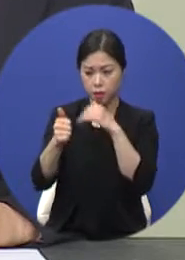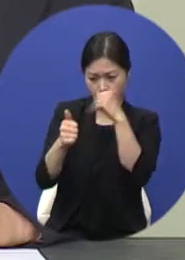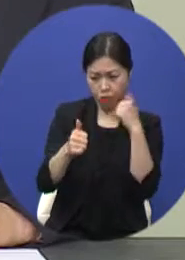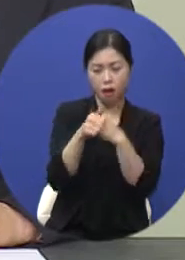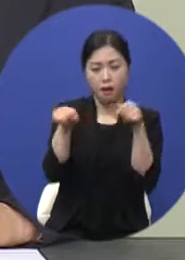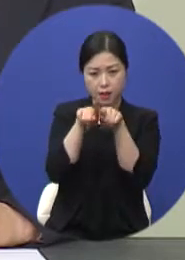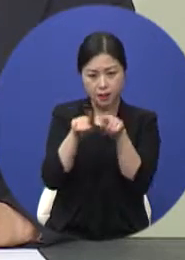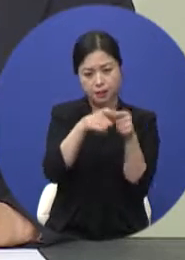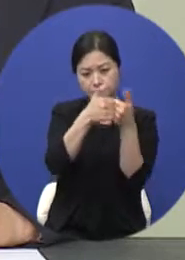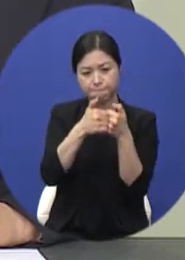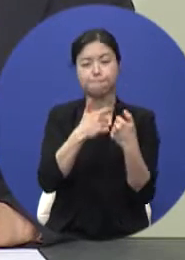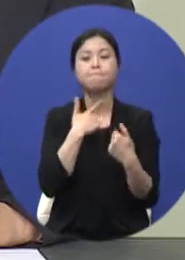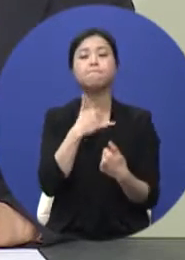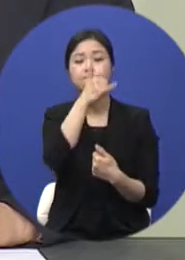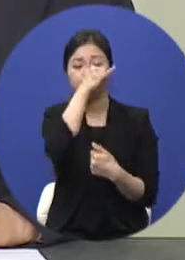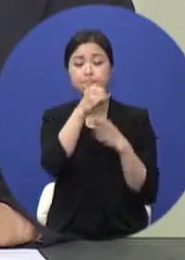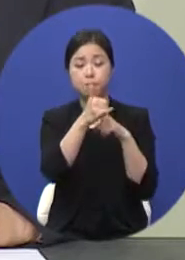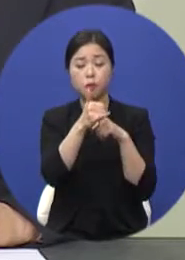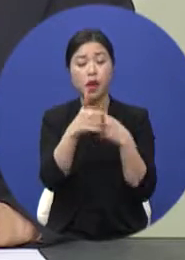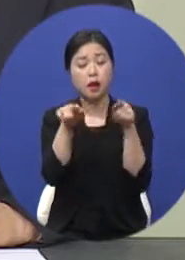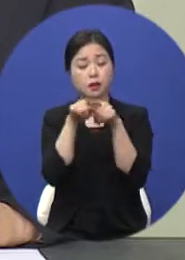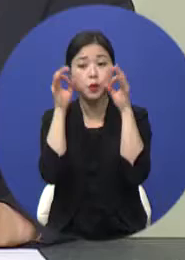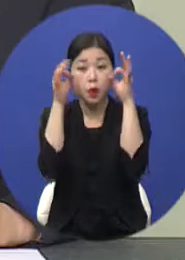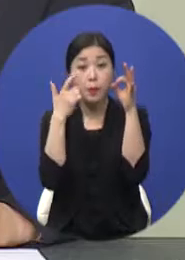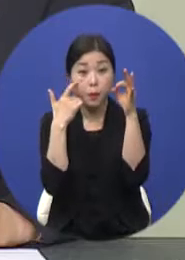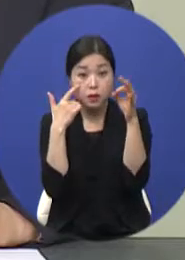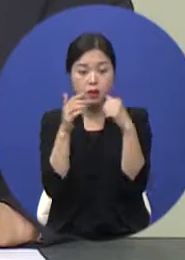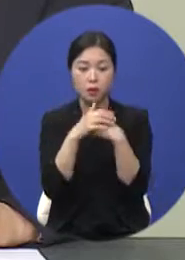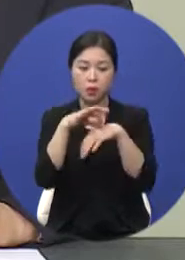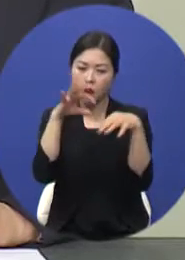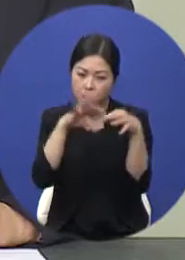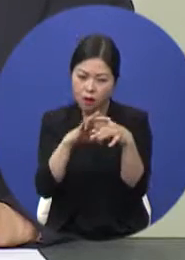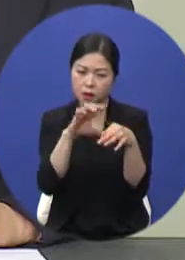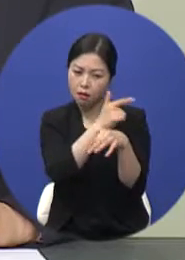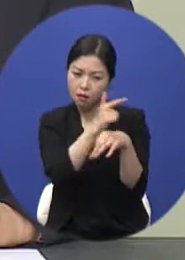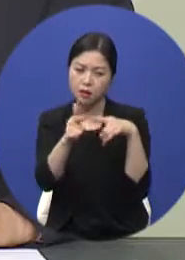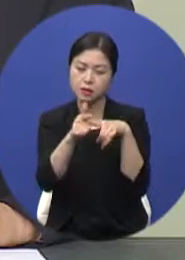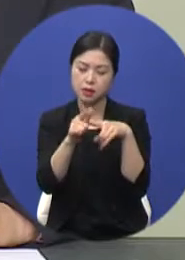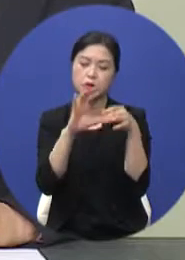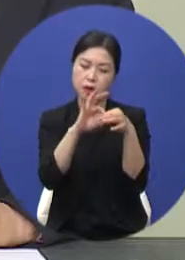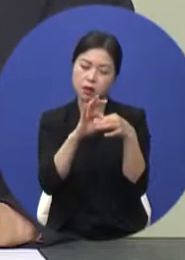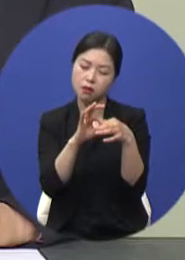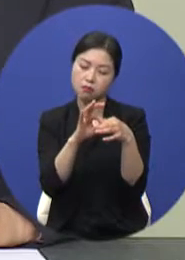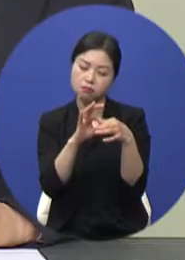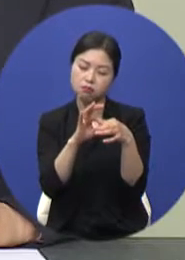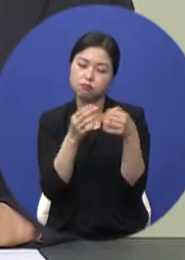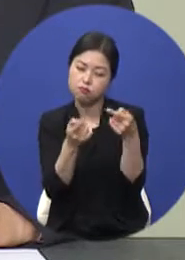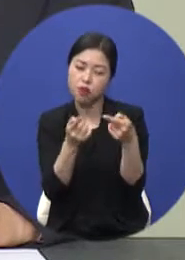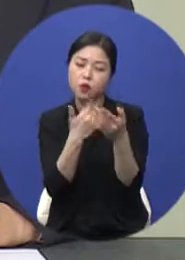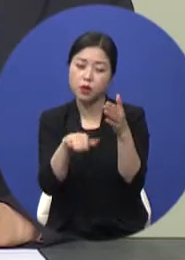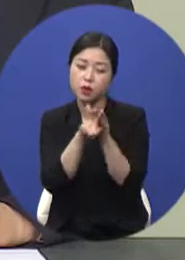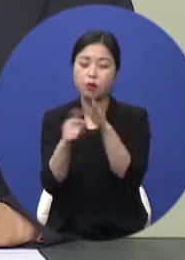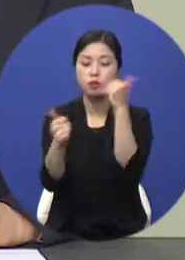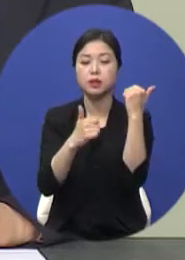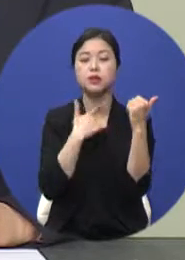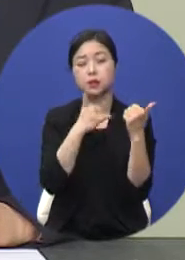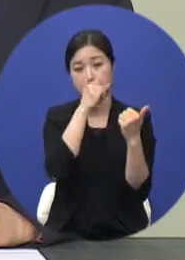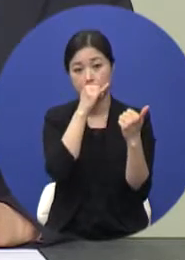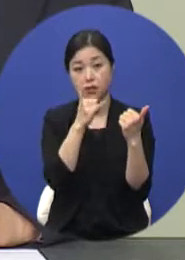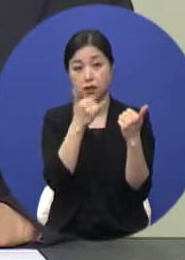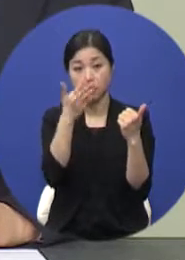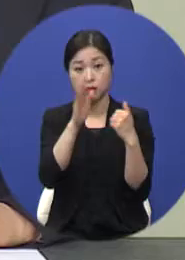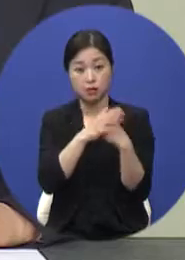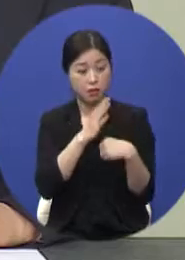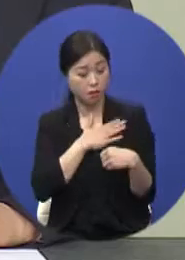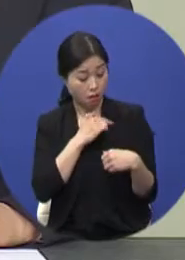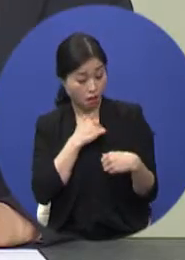같이 권유하려고 이렇게 뭐 성 치료라든지 부부 치료를 권유하려고 불렀어요. 병원으로. 근데 대짜고짜 제가 여자를